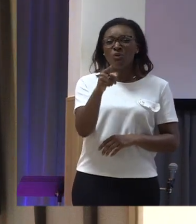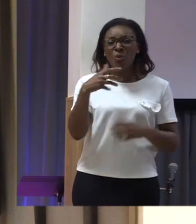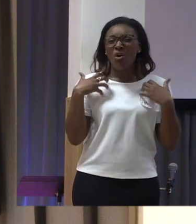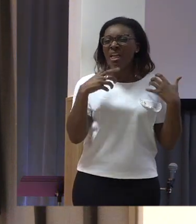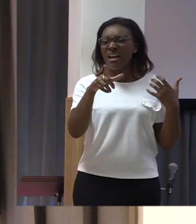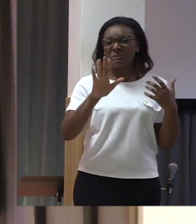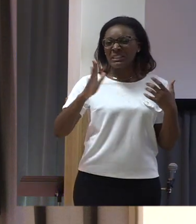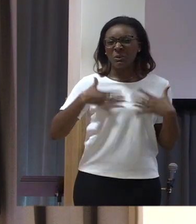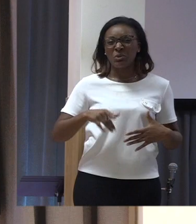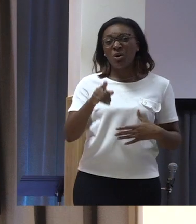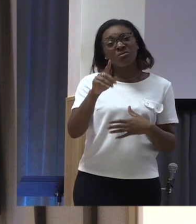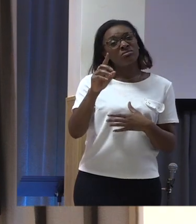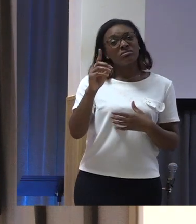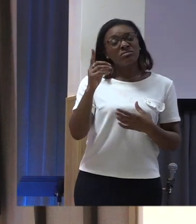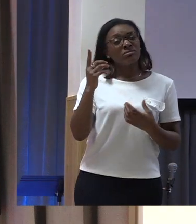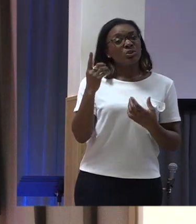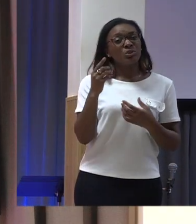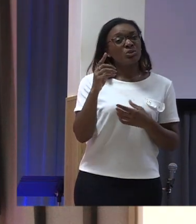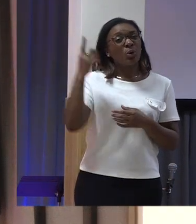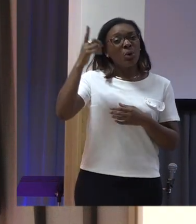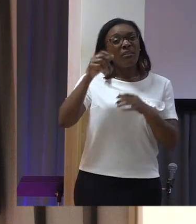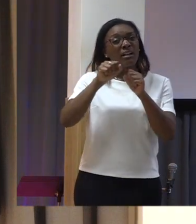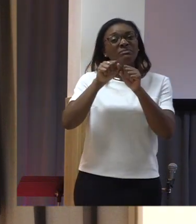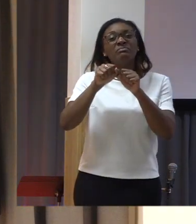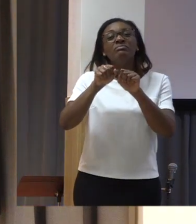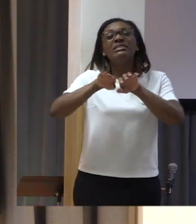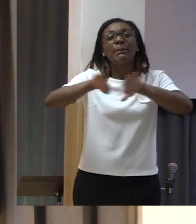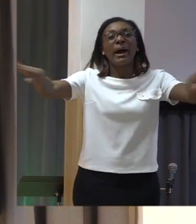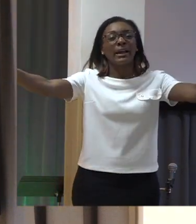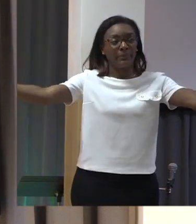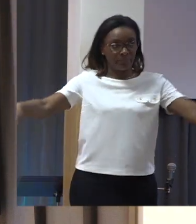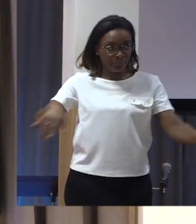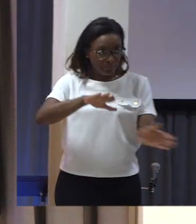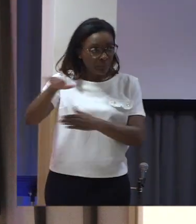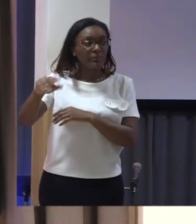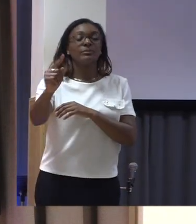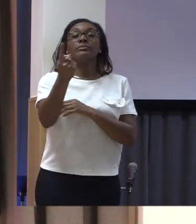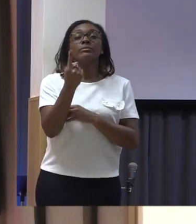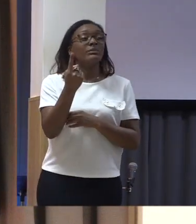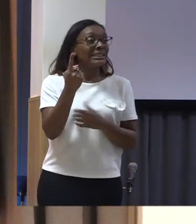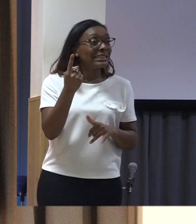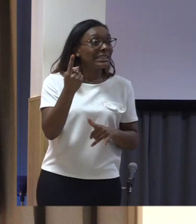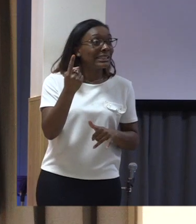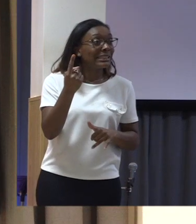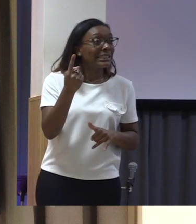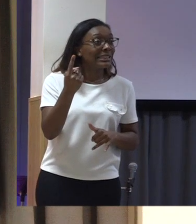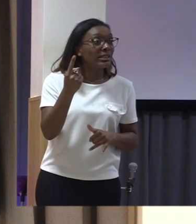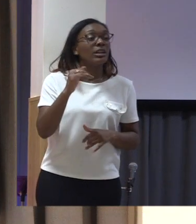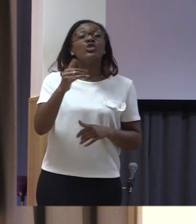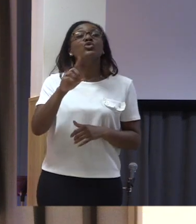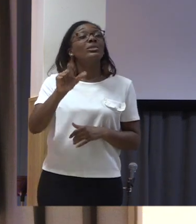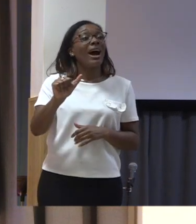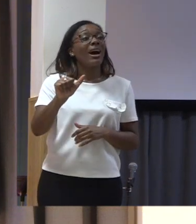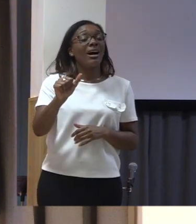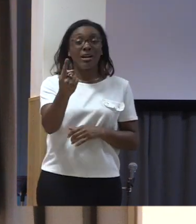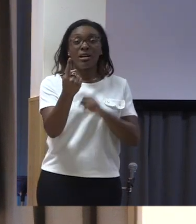de Jacob. Il appelle Judas, il dit, le sceptre ne s'éloignera point de Judas,